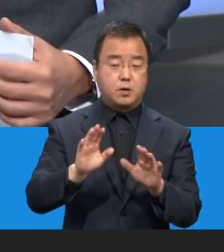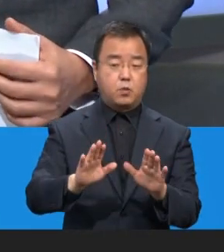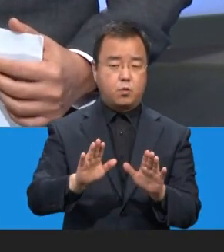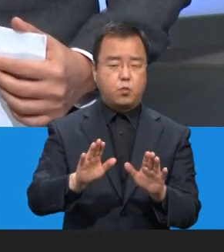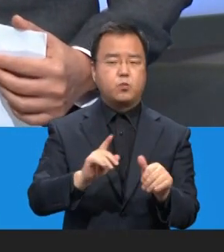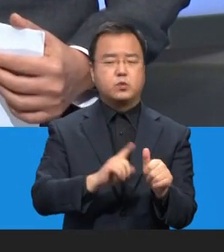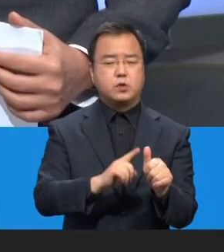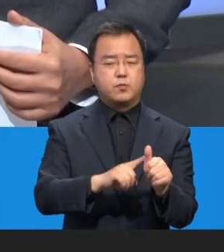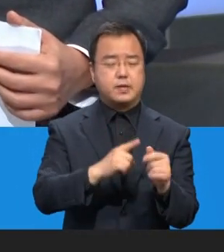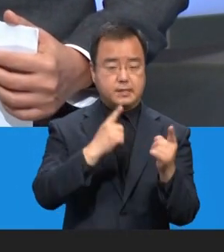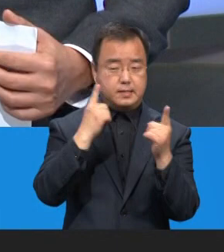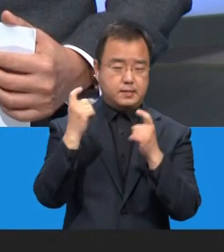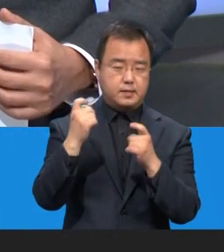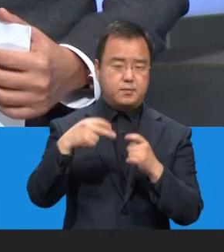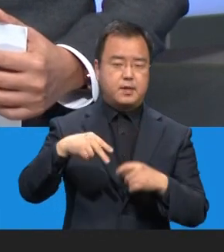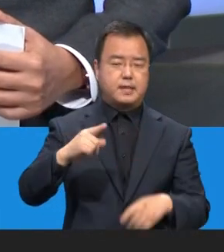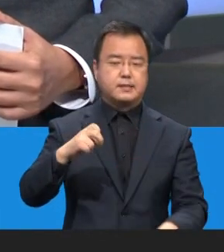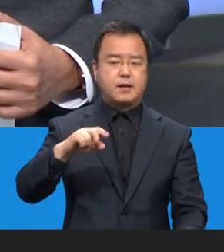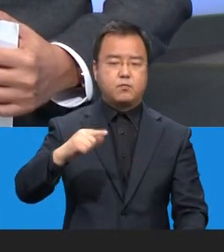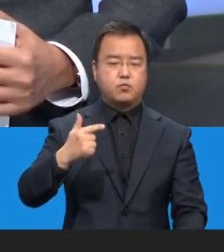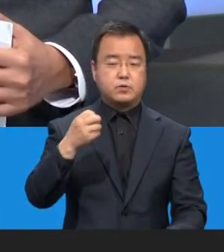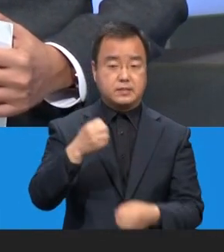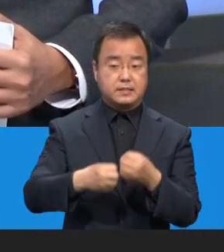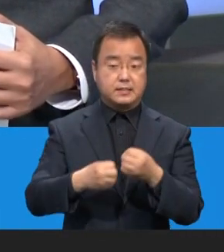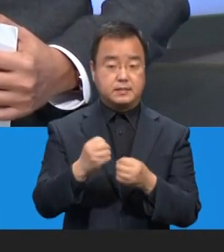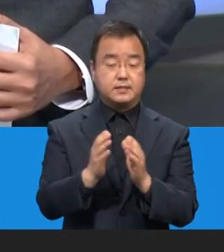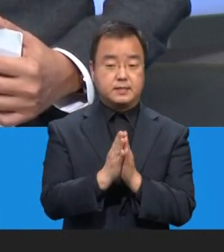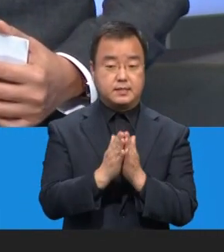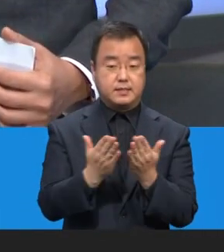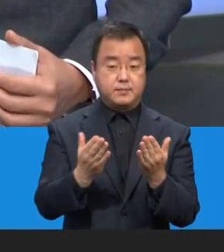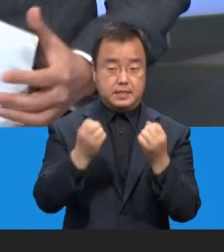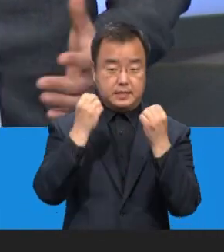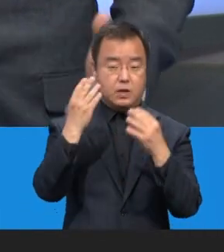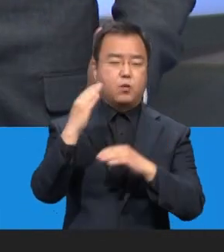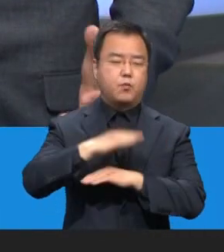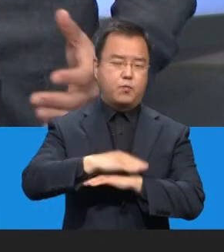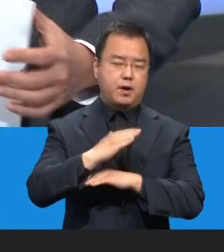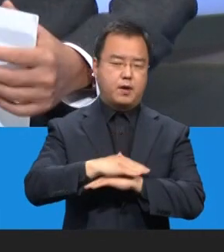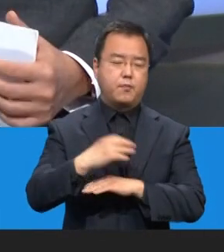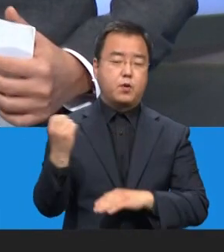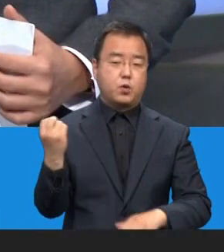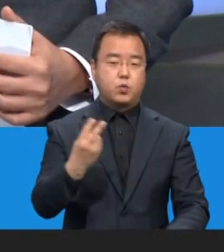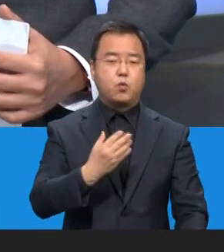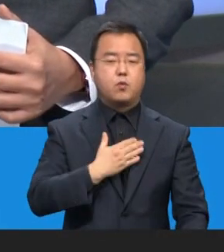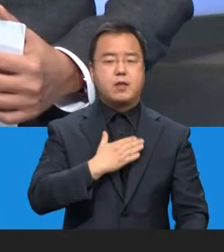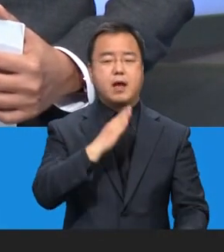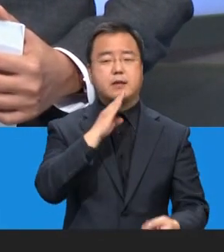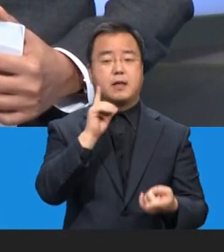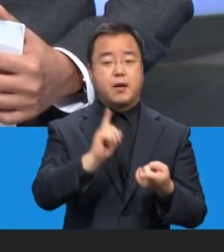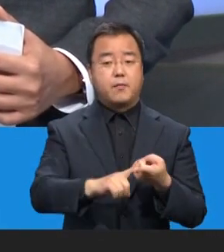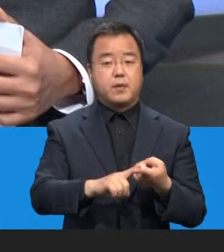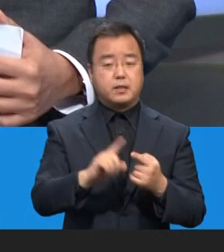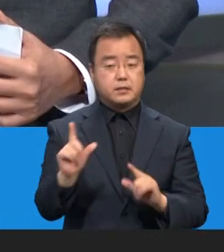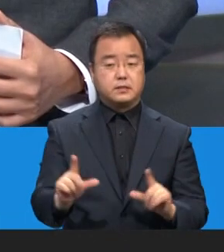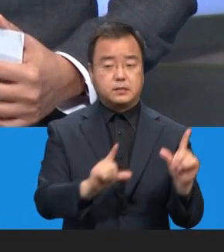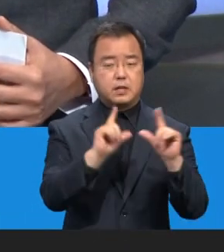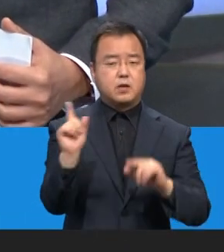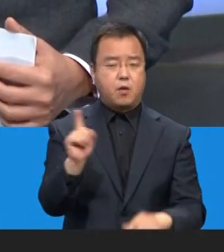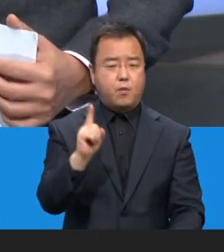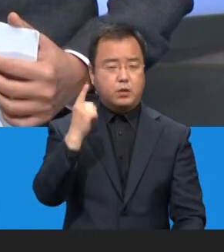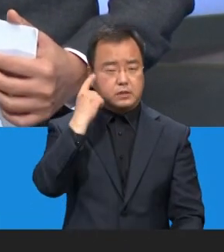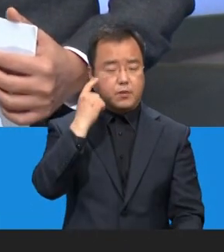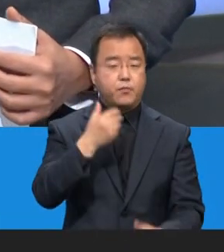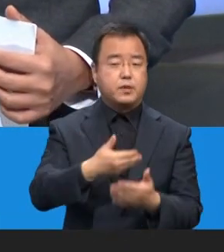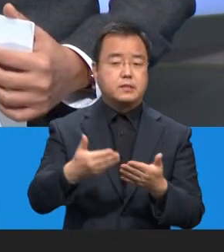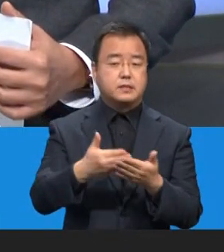기리는 산문집과 유작 시집이 새로 나왔습니다. 또 나답게 사는 건 무엇인지 생각해보는